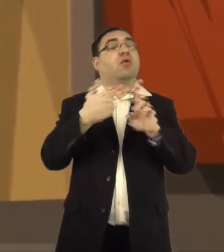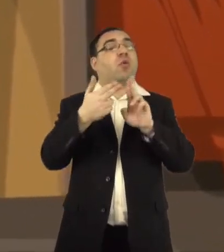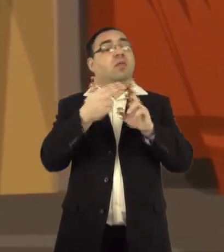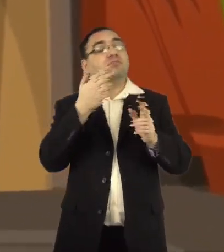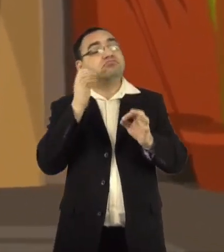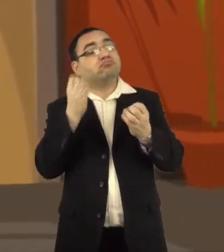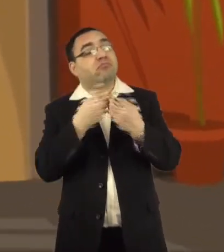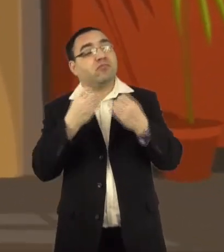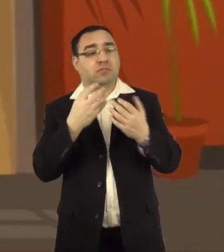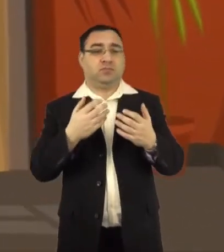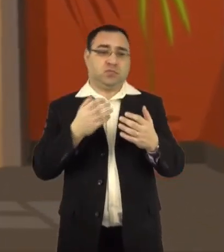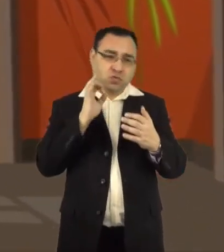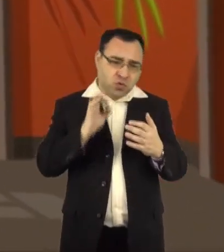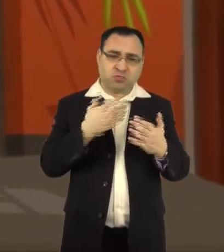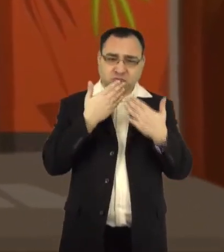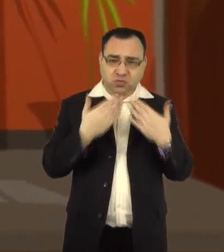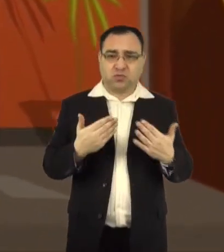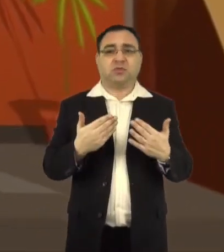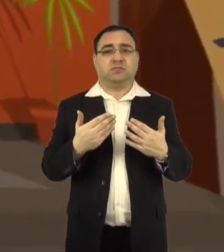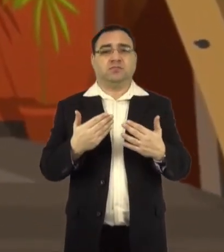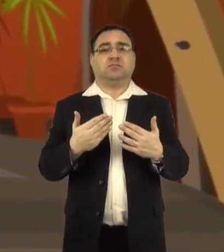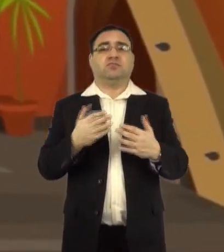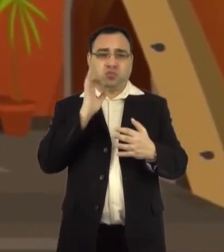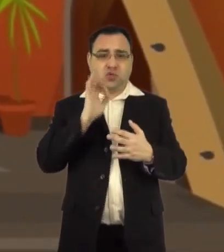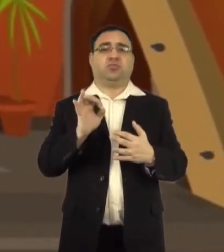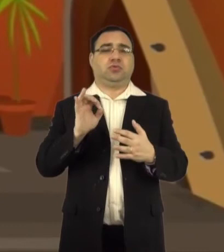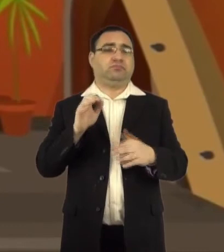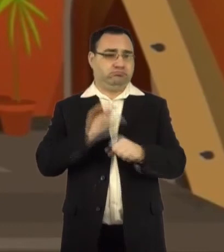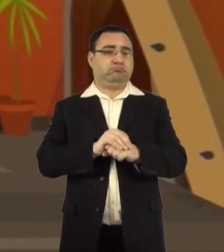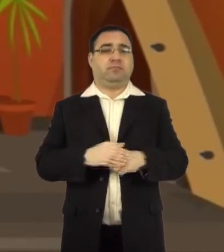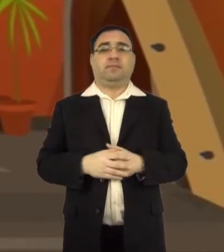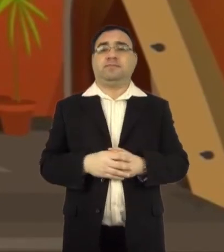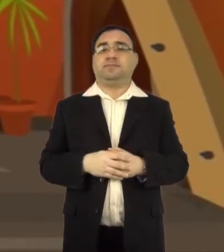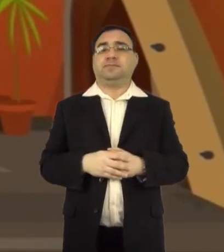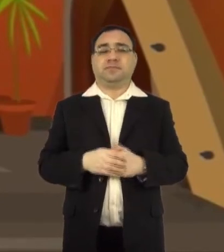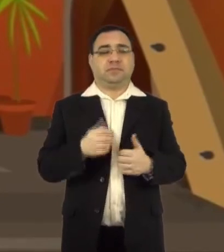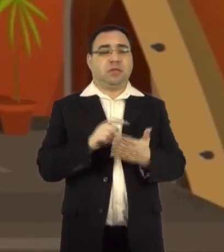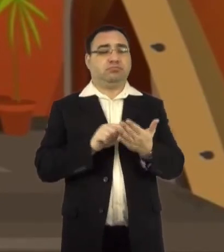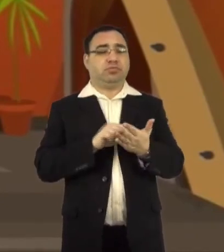kontakcie. No nie ma za co. Tak jest, ku chwale.